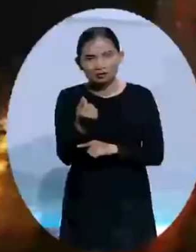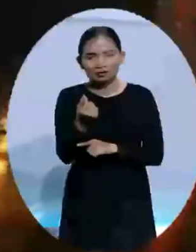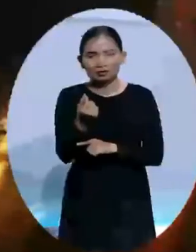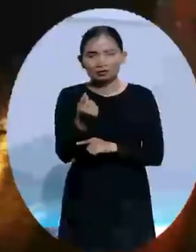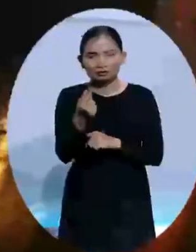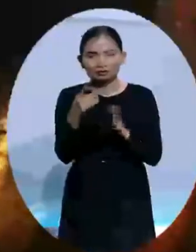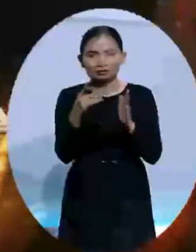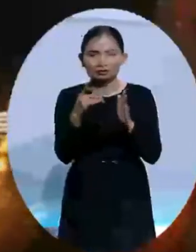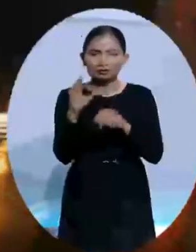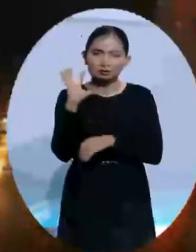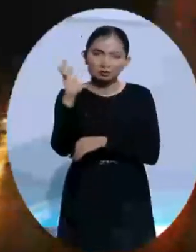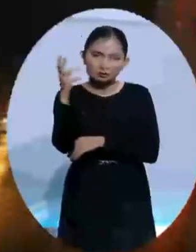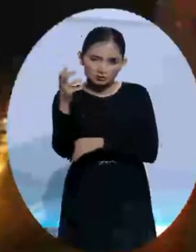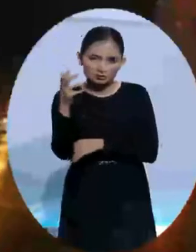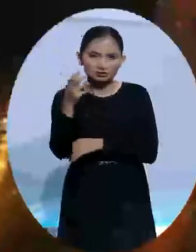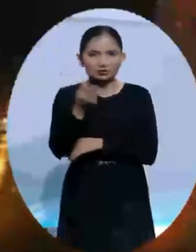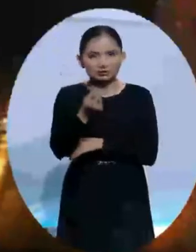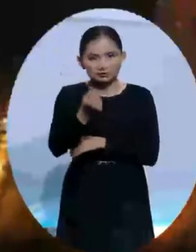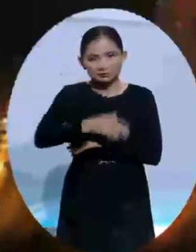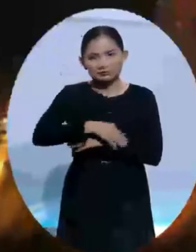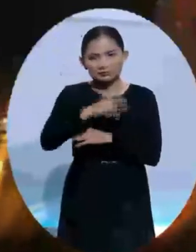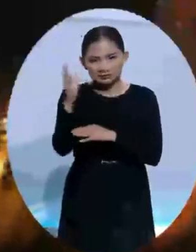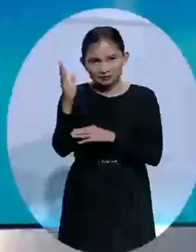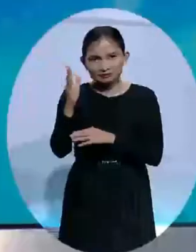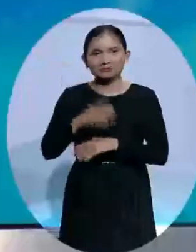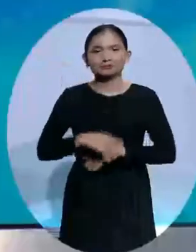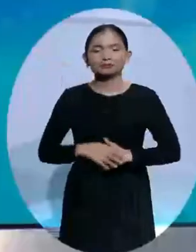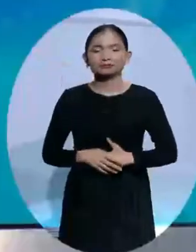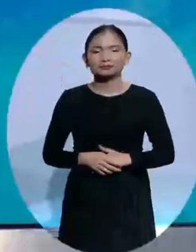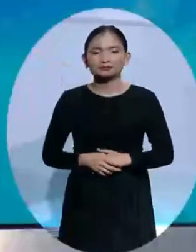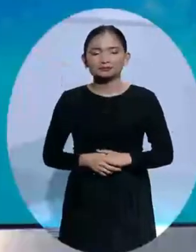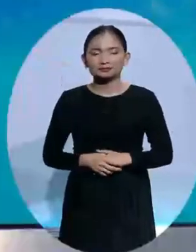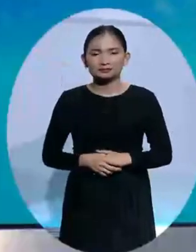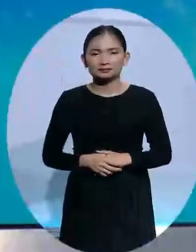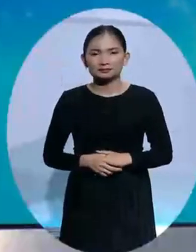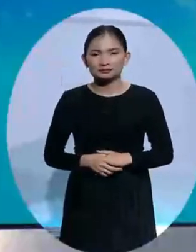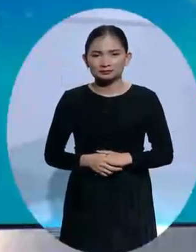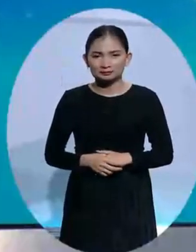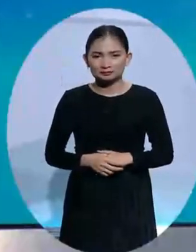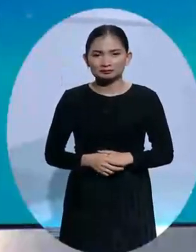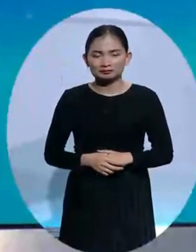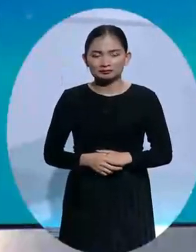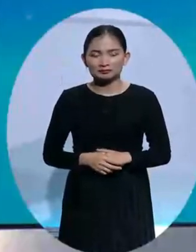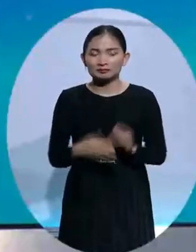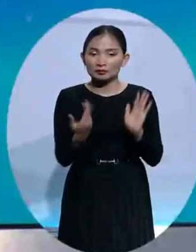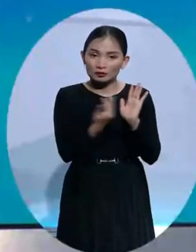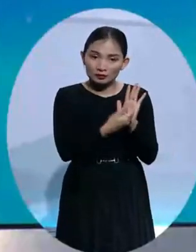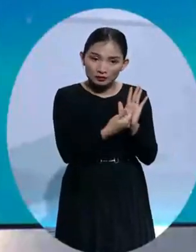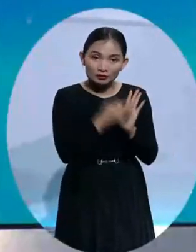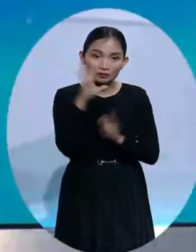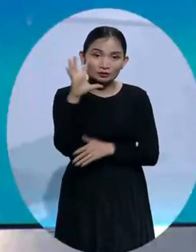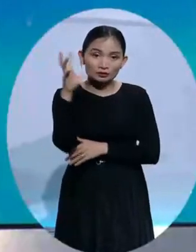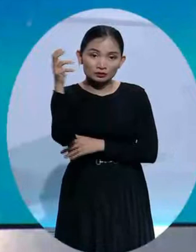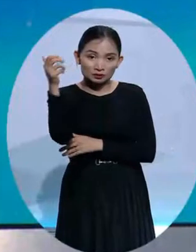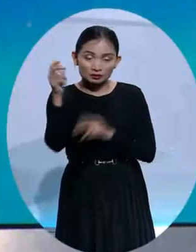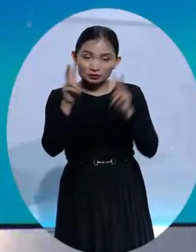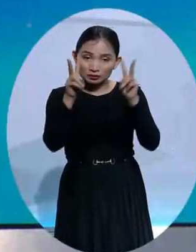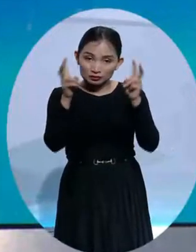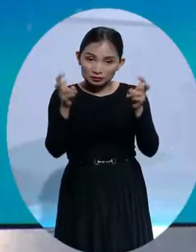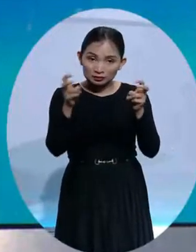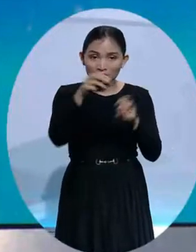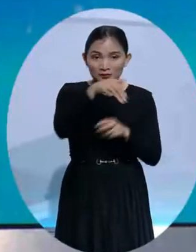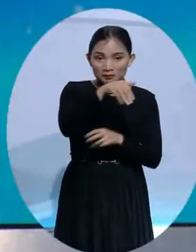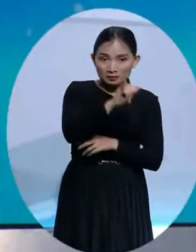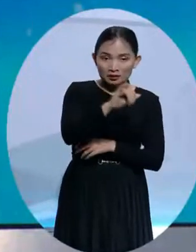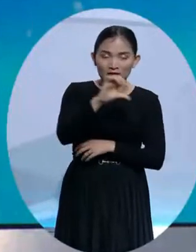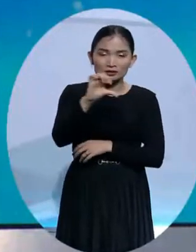của Thành phố Hồ Chí Minh trong những tháng cuối năm. Sự kiện quảng bá du lịch MySol Seoul in Hồ Chí Minh diễn ra tại